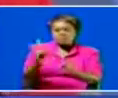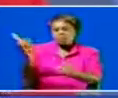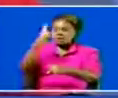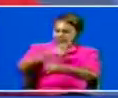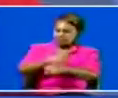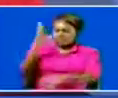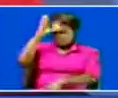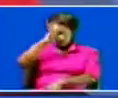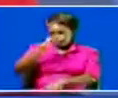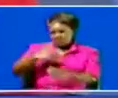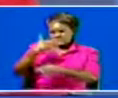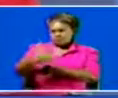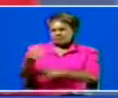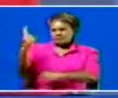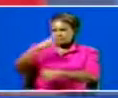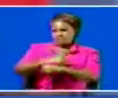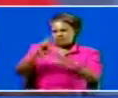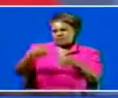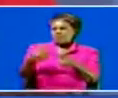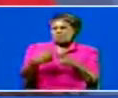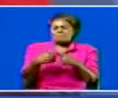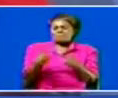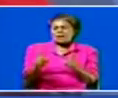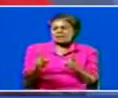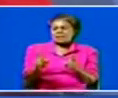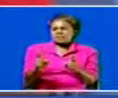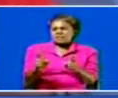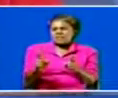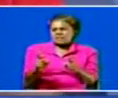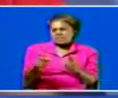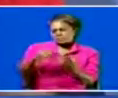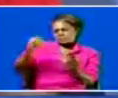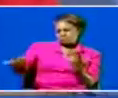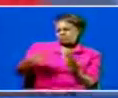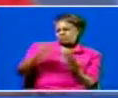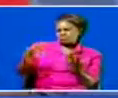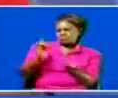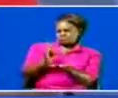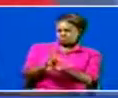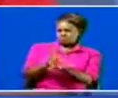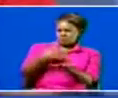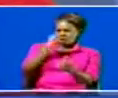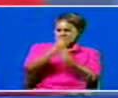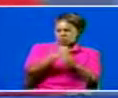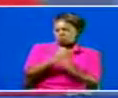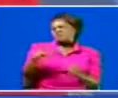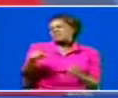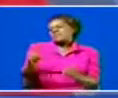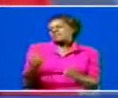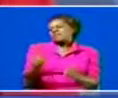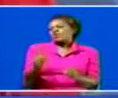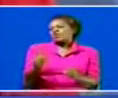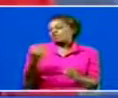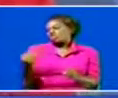ukikosa, ya pili lazima atakushughulikia, atakupa. Lakini hata tukisema tuwaacha, manake amfutwa kazi, hana watoto. Sasa wewe niambie,